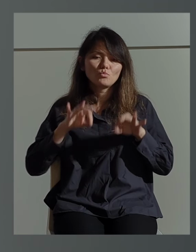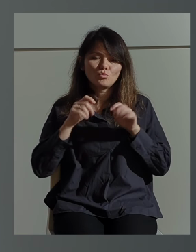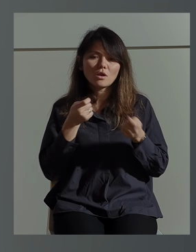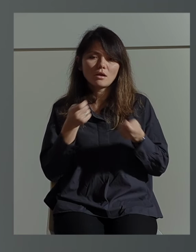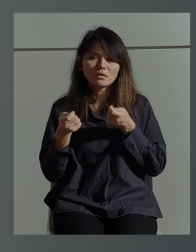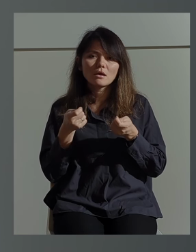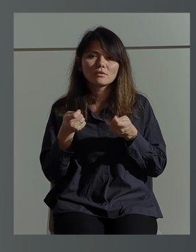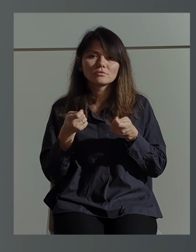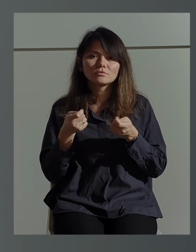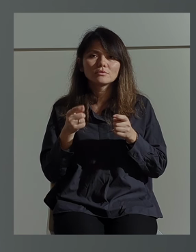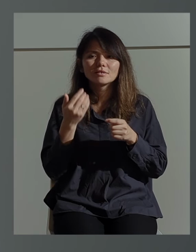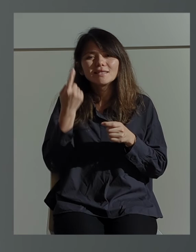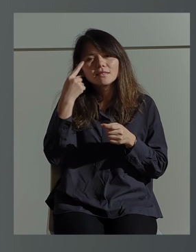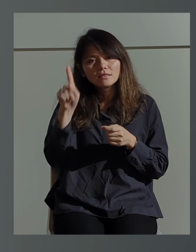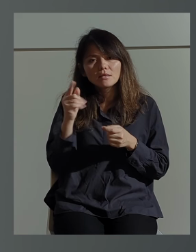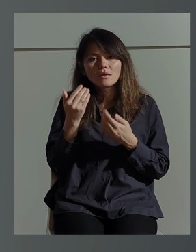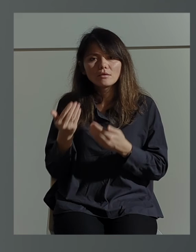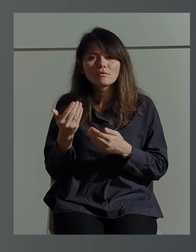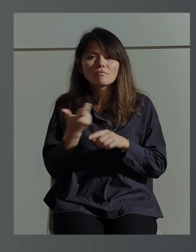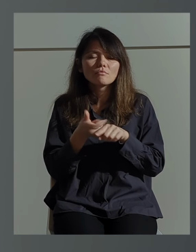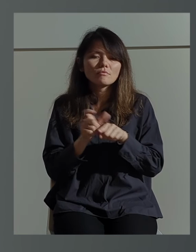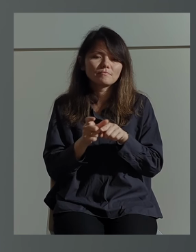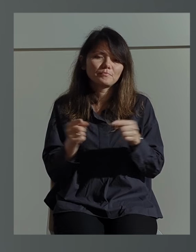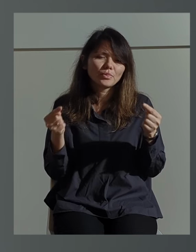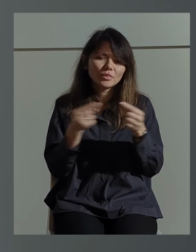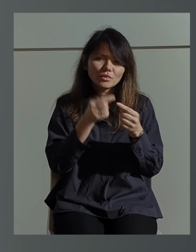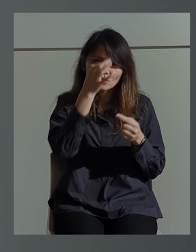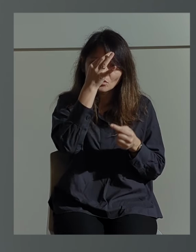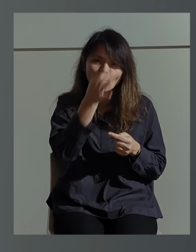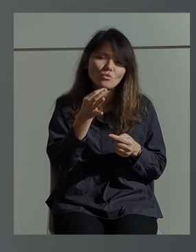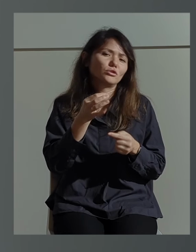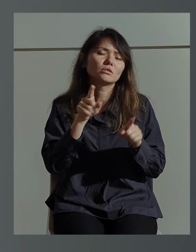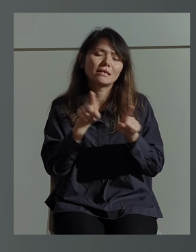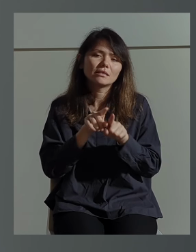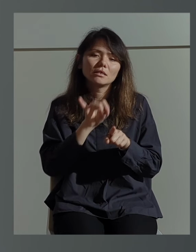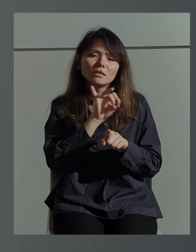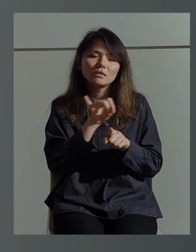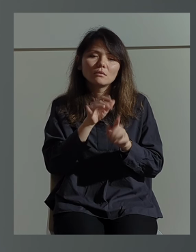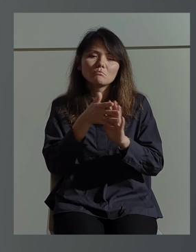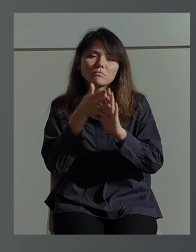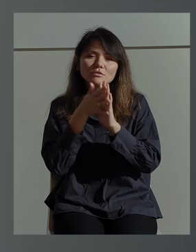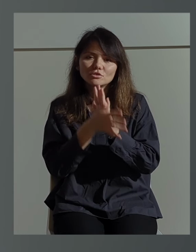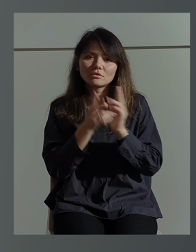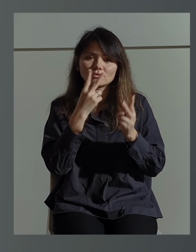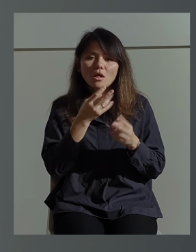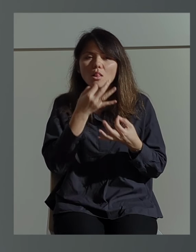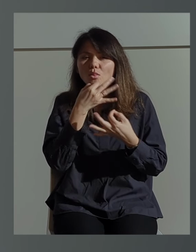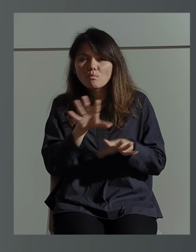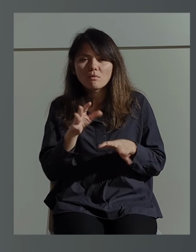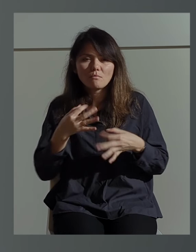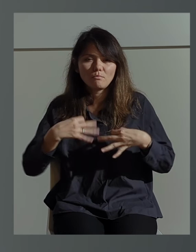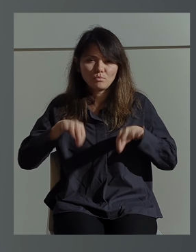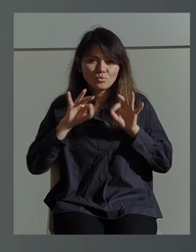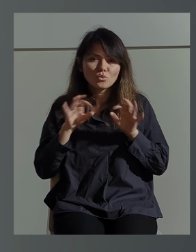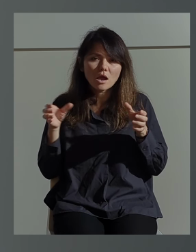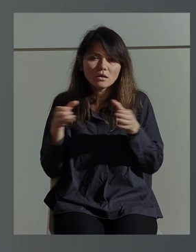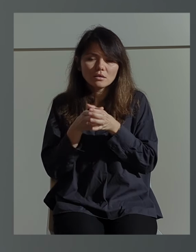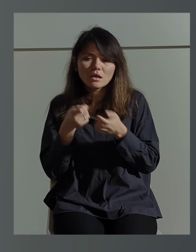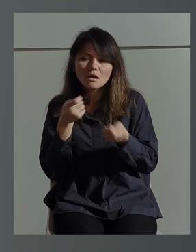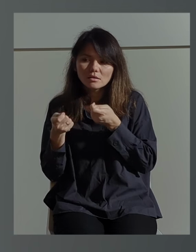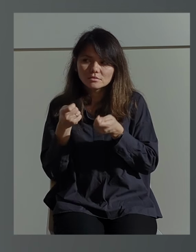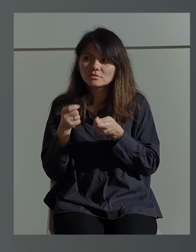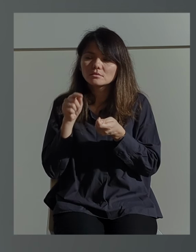то есть скажем так идею бюрократии очень точно и очень прозрачно и в этом смысле любая бюрократия образована